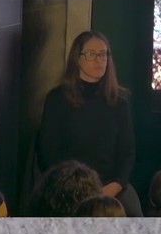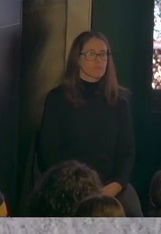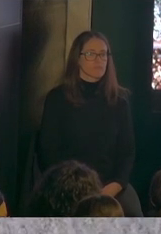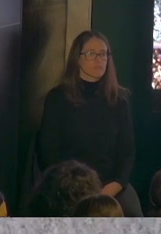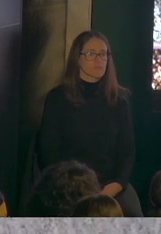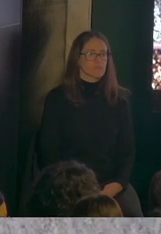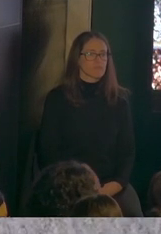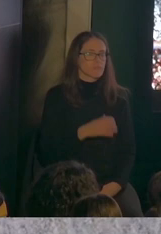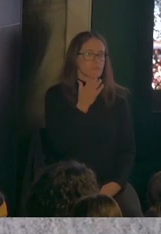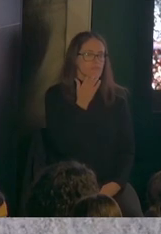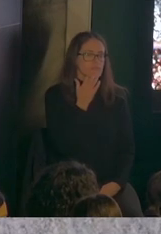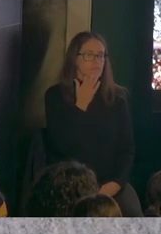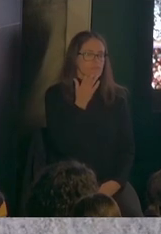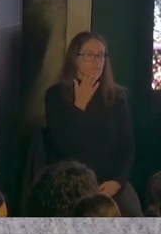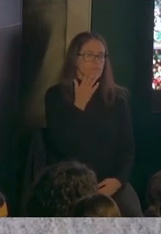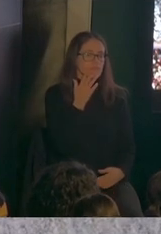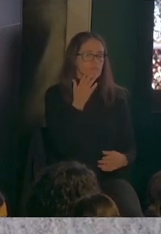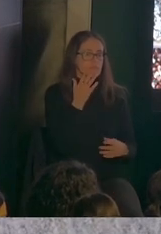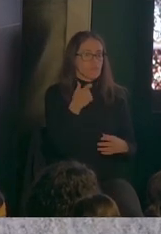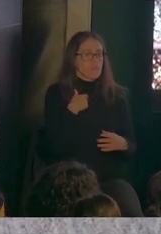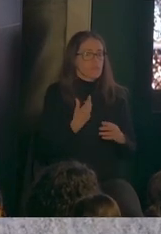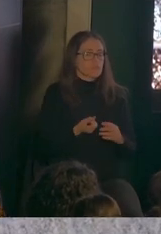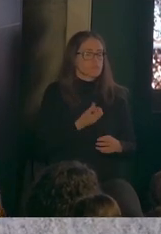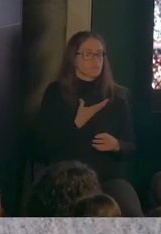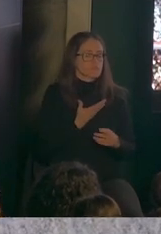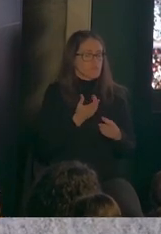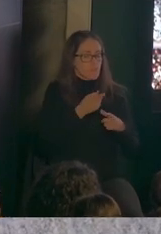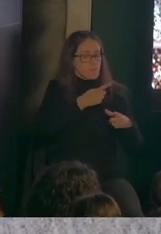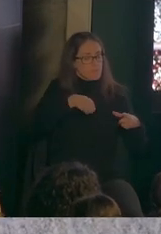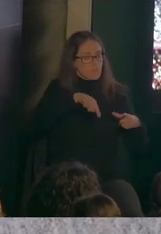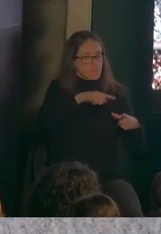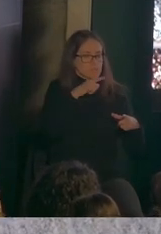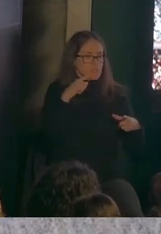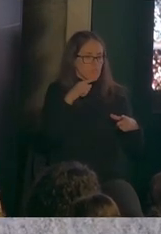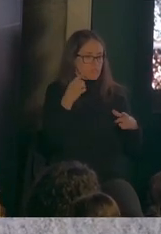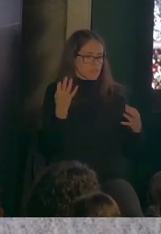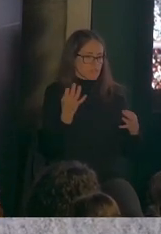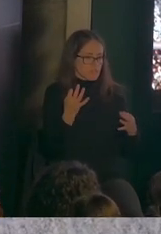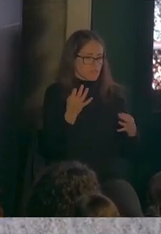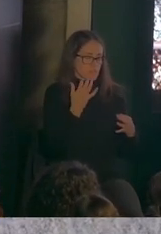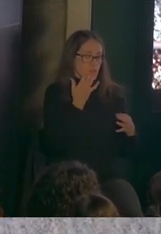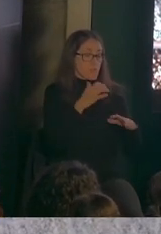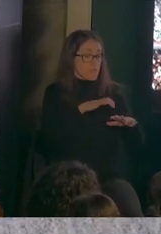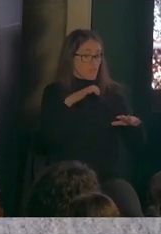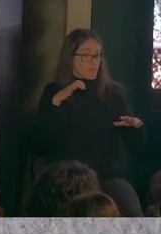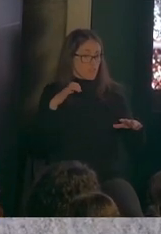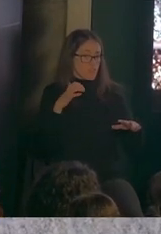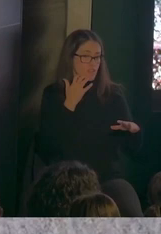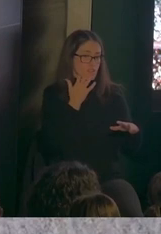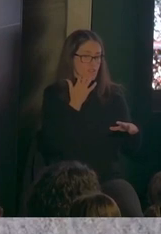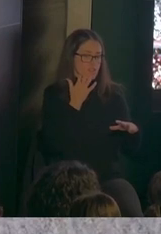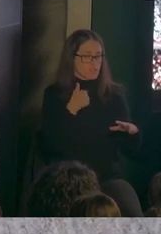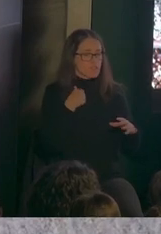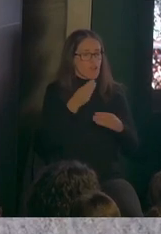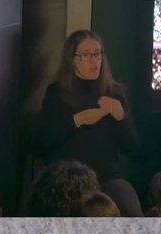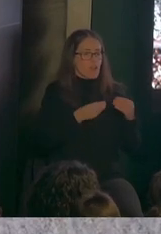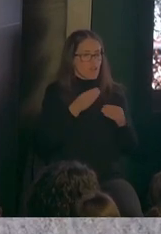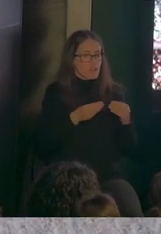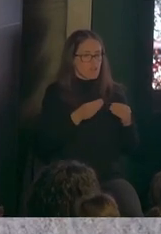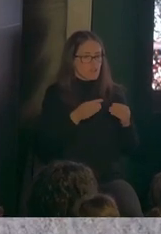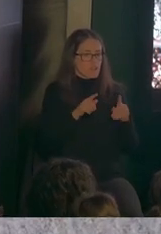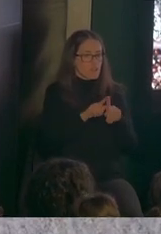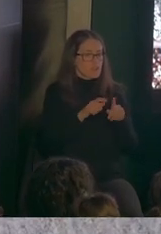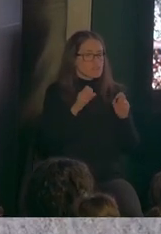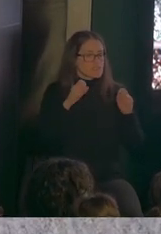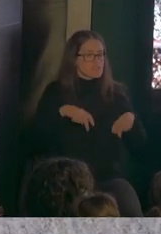Després, la pastisseria que jo faig, sí? La majoria, no tota, però la faig lliure de gluten.